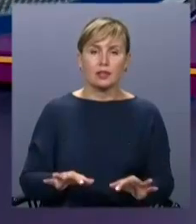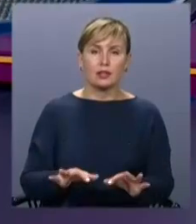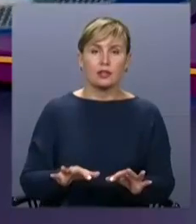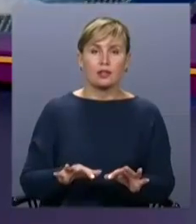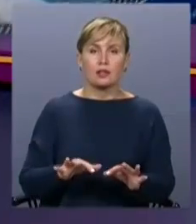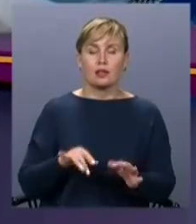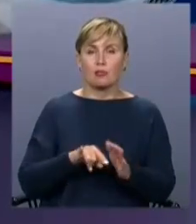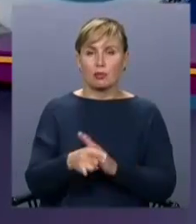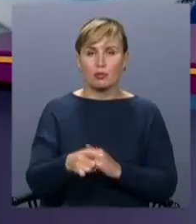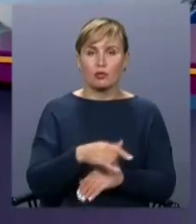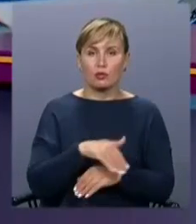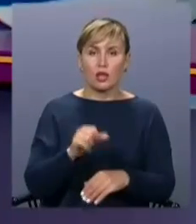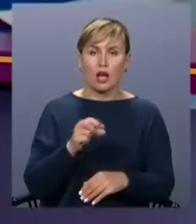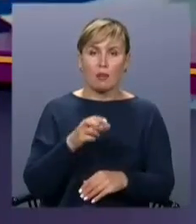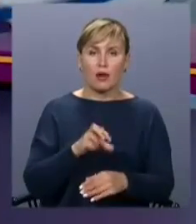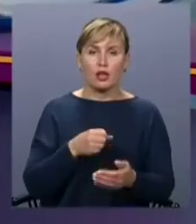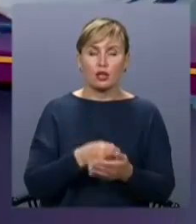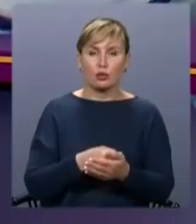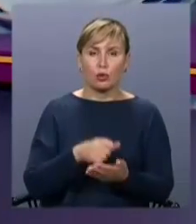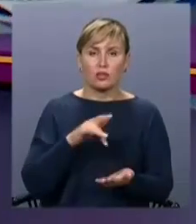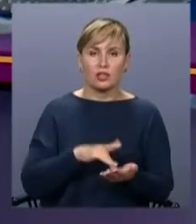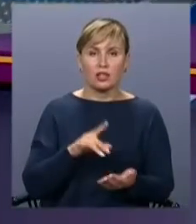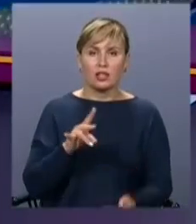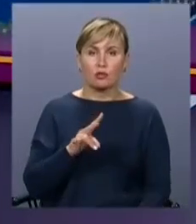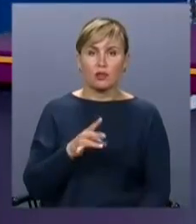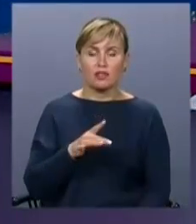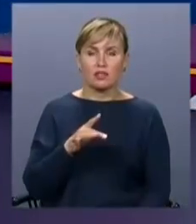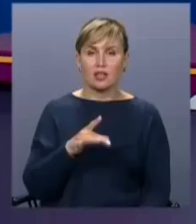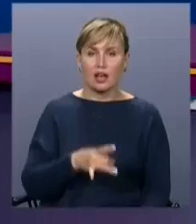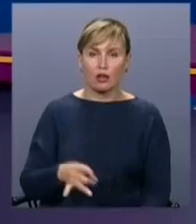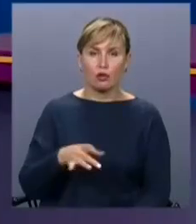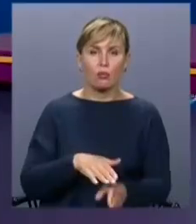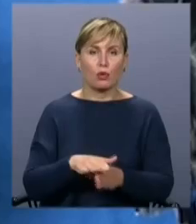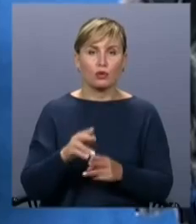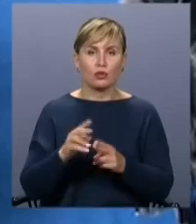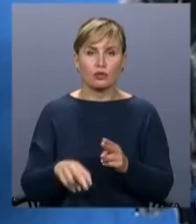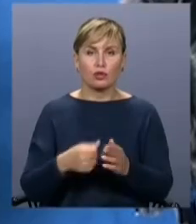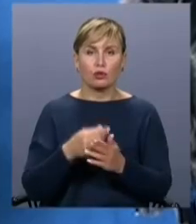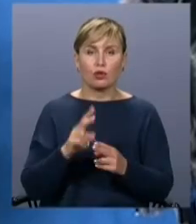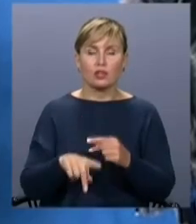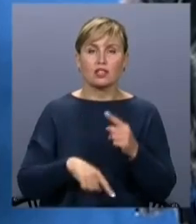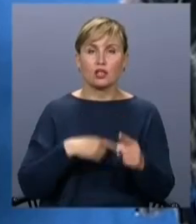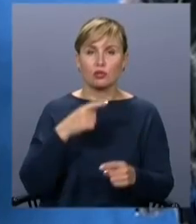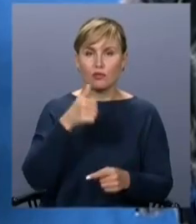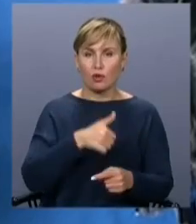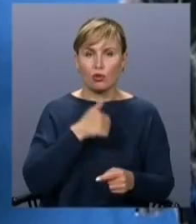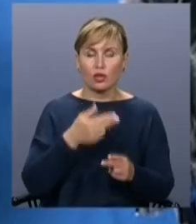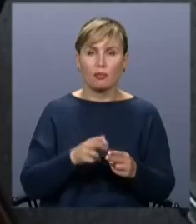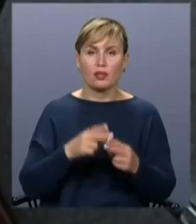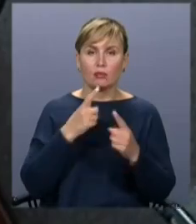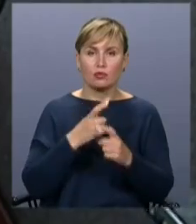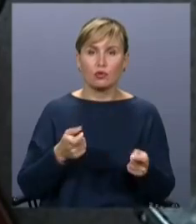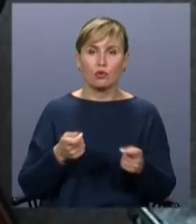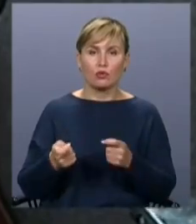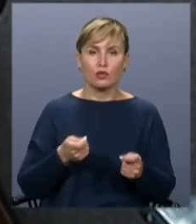Пробивку проспекта Абая до административного центра Наурызбайского района полностью завершат до конца следующего года. Об этом заявил